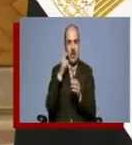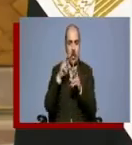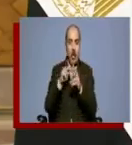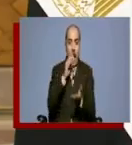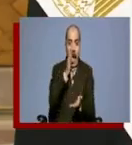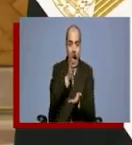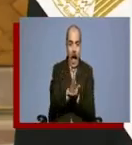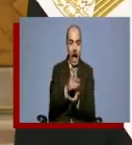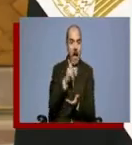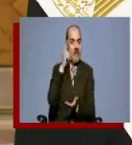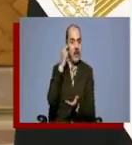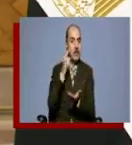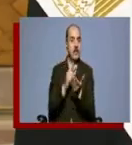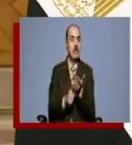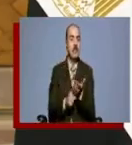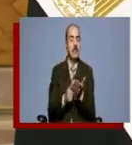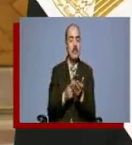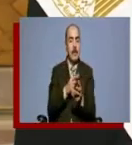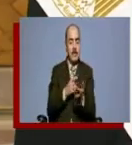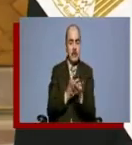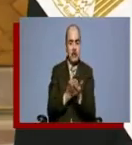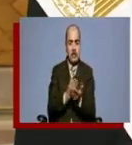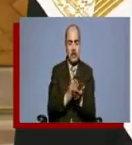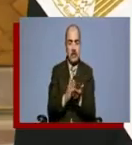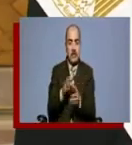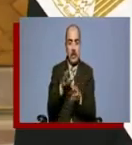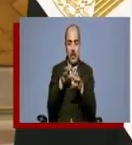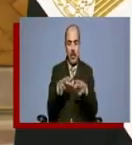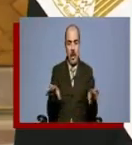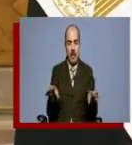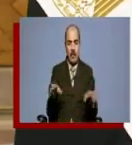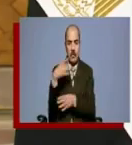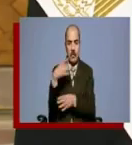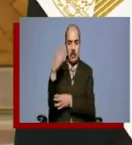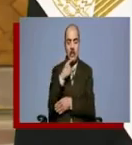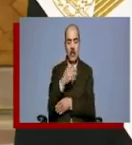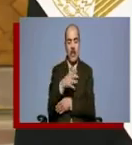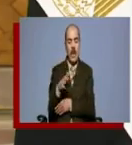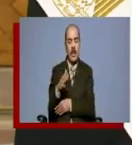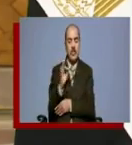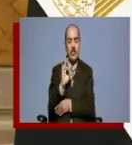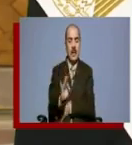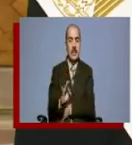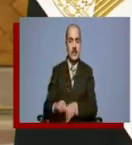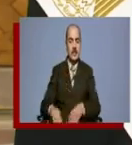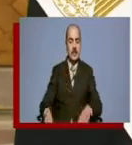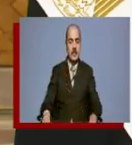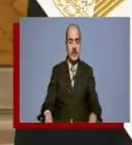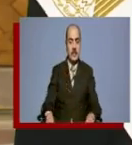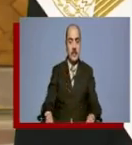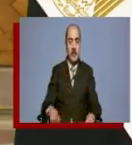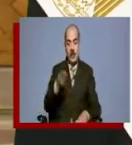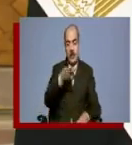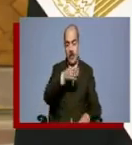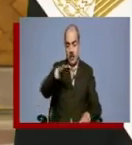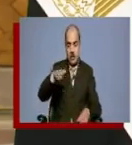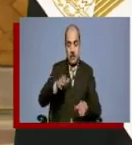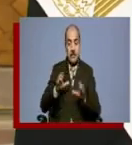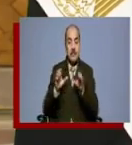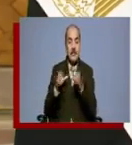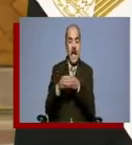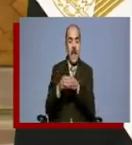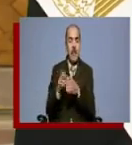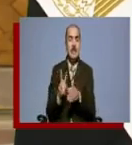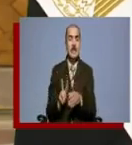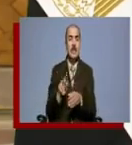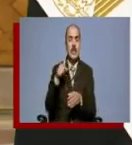بس الناس برض تربط المشهد ببعض موسوعه سينا موسوعه سينا هنا بيقوللك ايه ان سينا موسوعه سينا لمين برض ليه